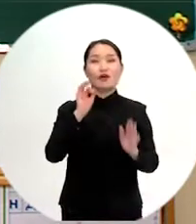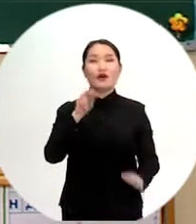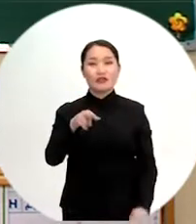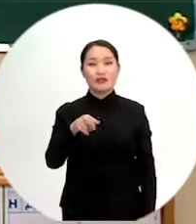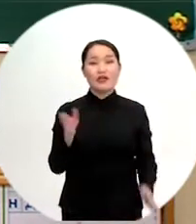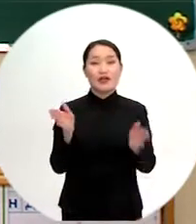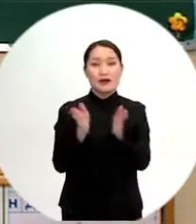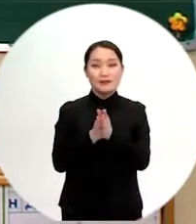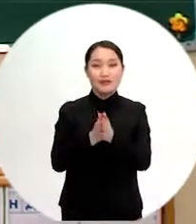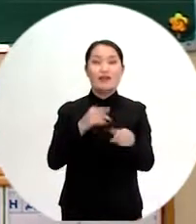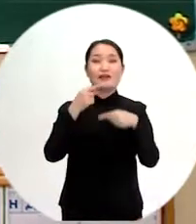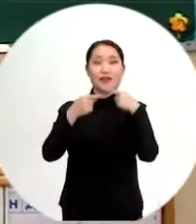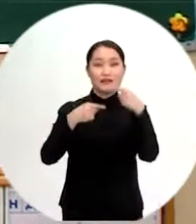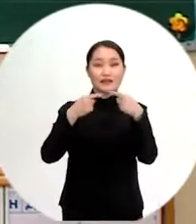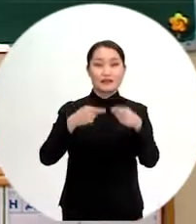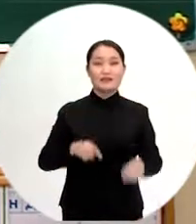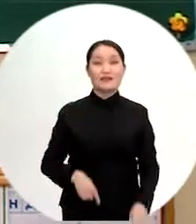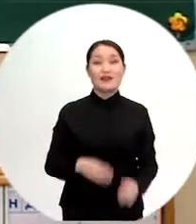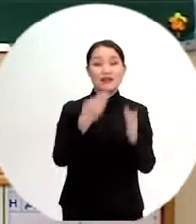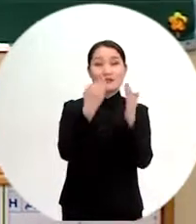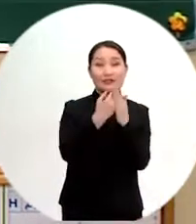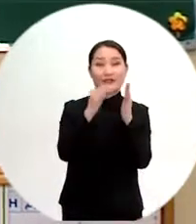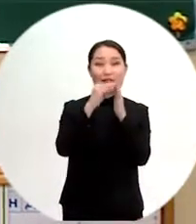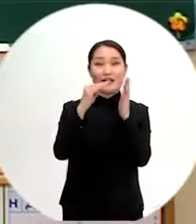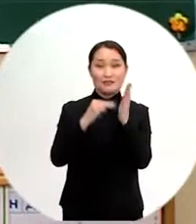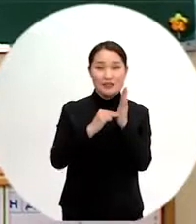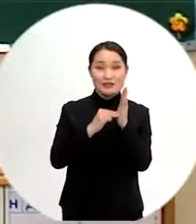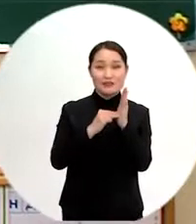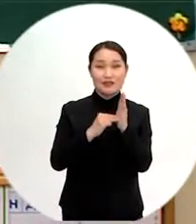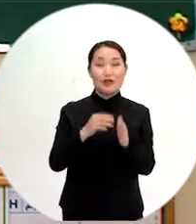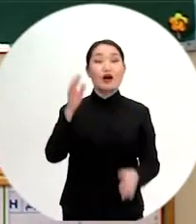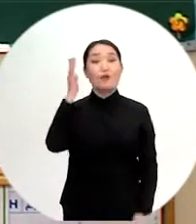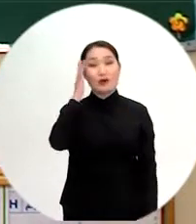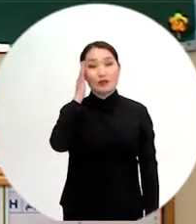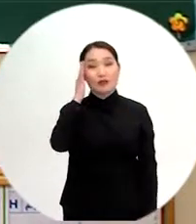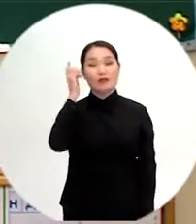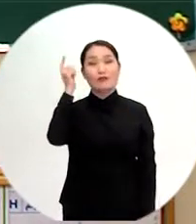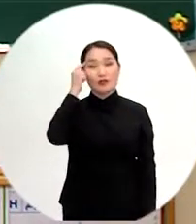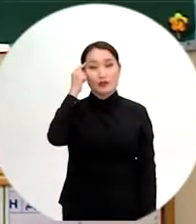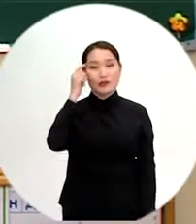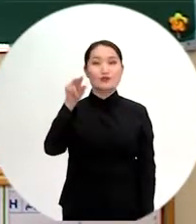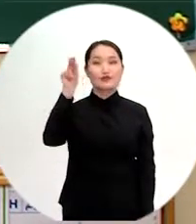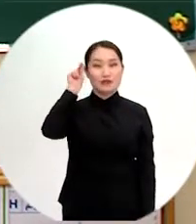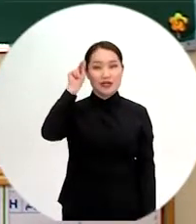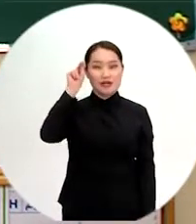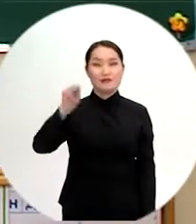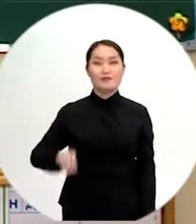олдгийг хамтдаа ярилцаж, жишээн дээр тайлбарлаж, бодлого бодонгоо суралцгаана.